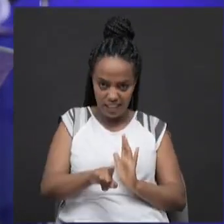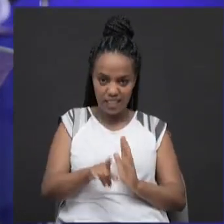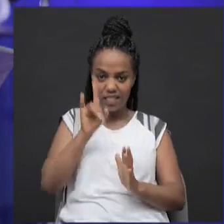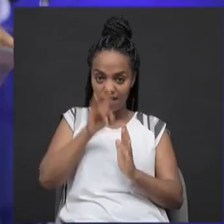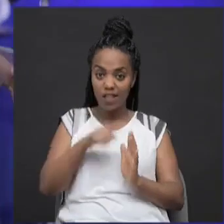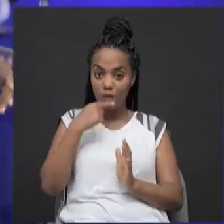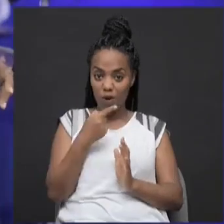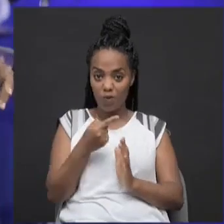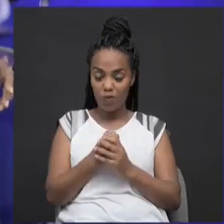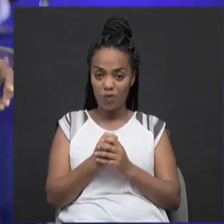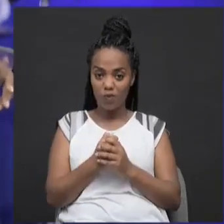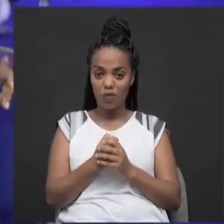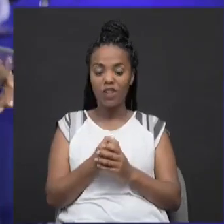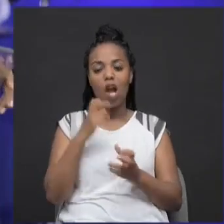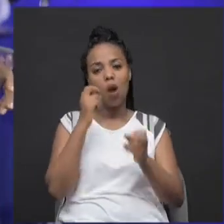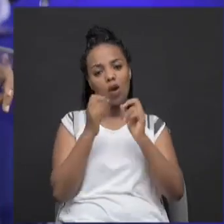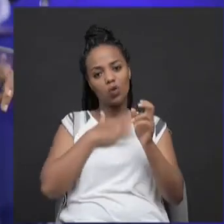ዝቅ ብለው ወገኖቼ ሆይ